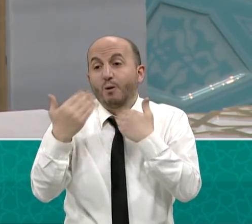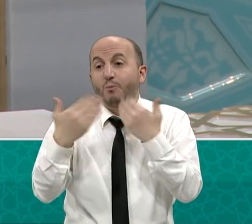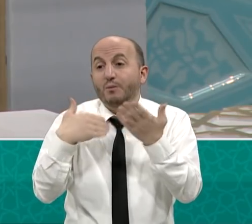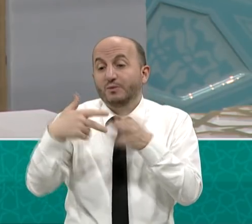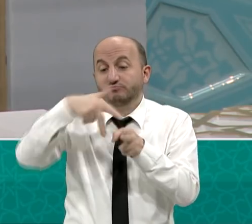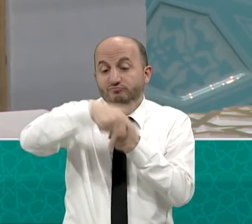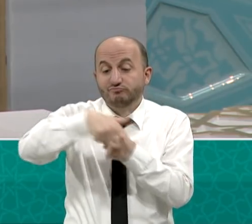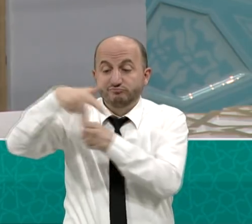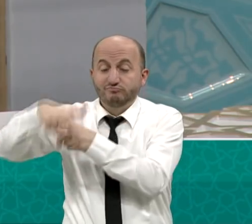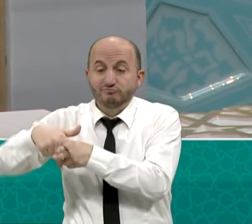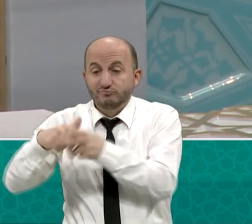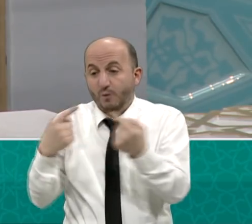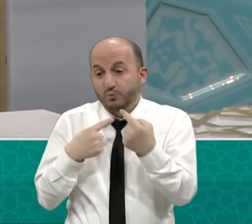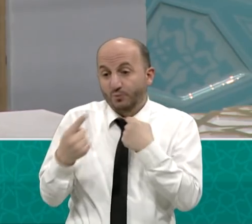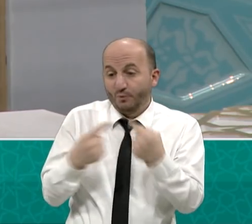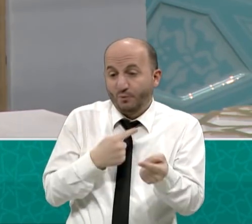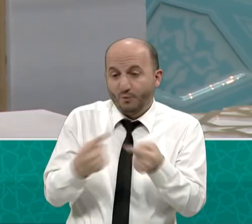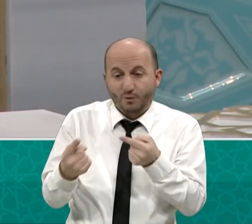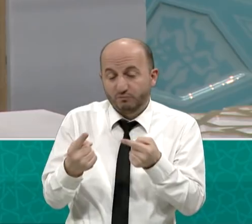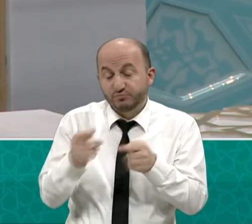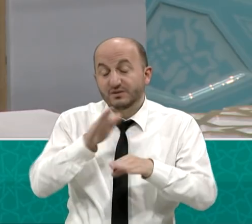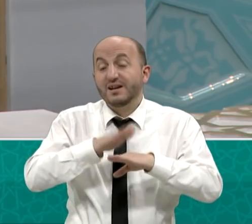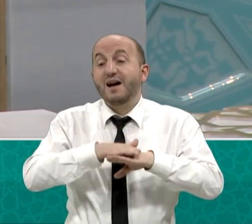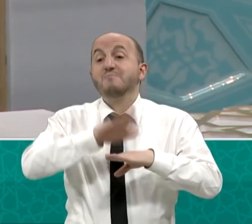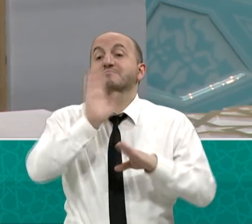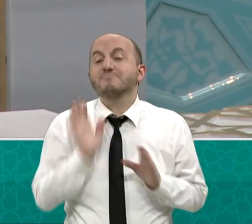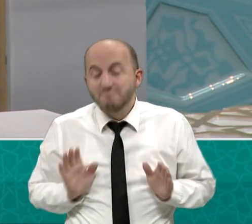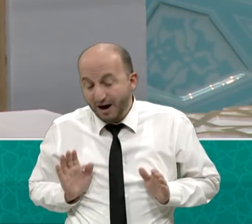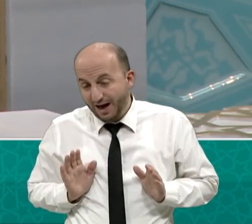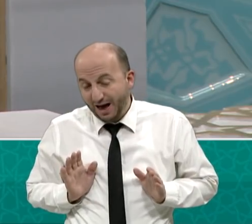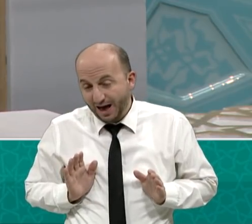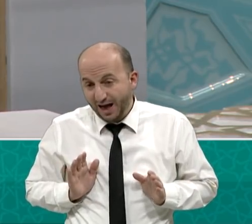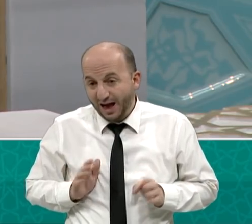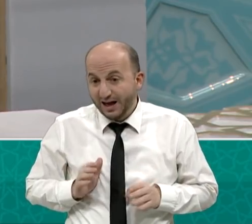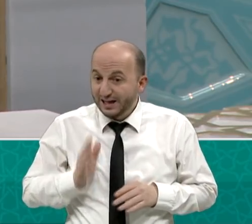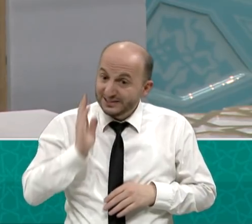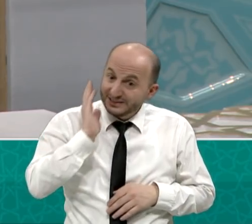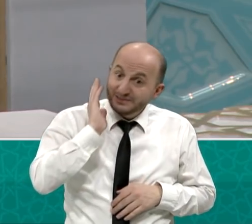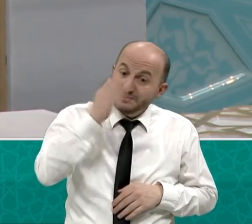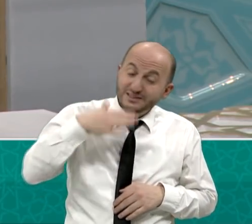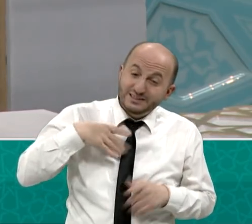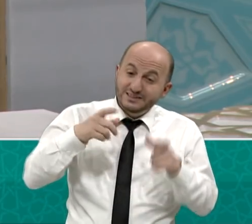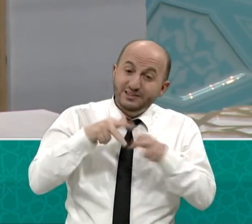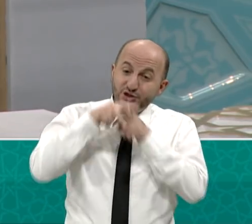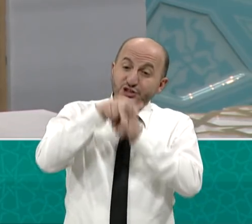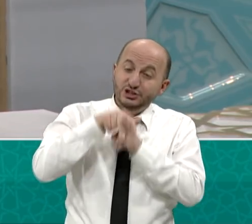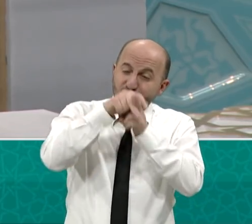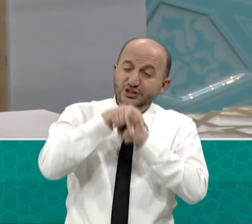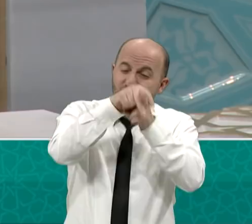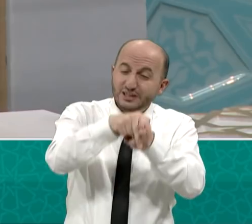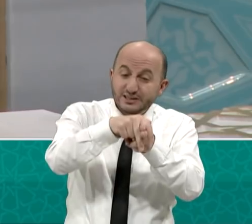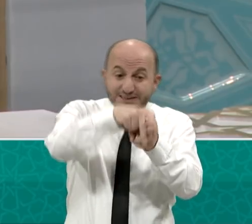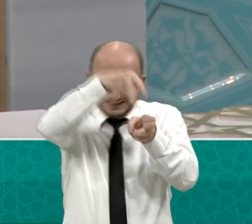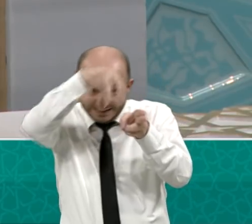onun yani maksadı dışında sadece onu kürsü gibi, koltuk gibi kullanmak amacıyla böyle bir yanlış